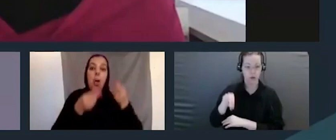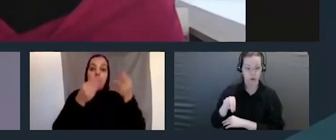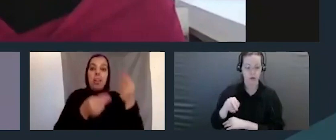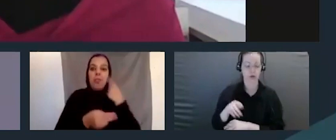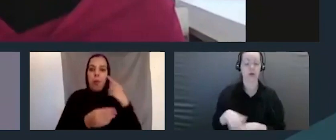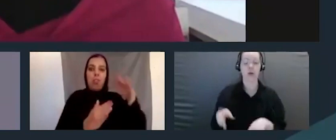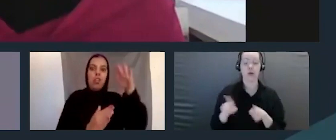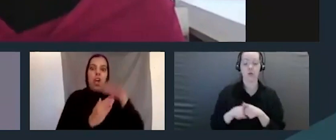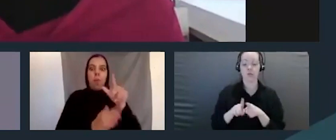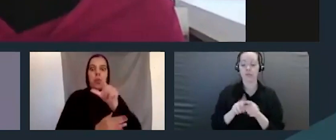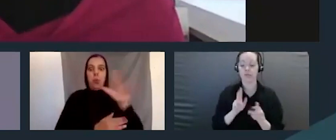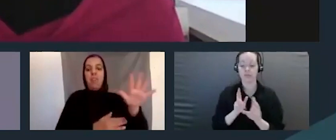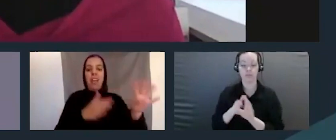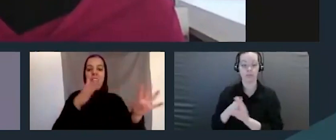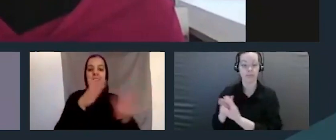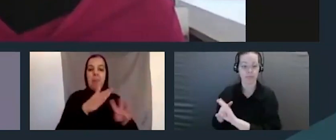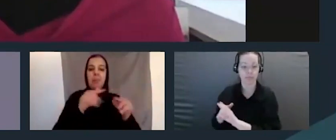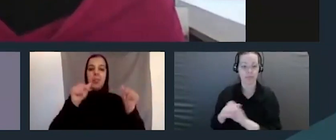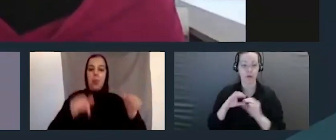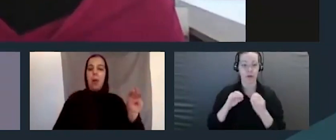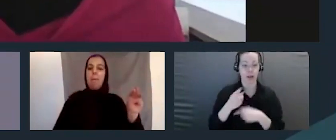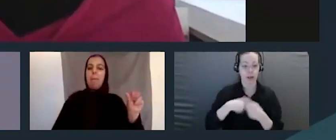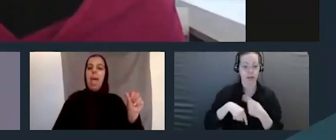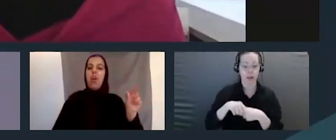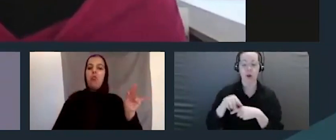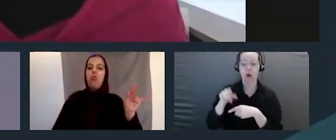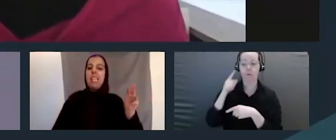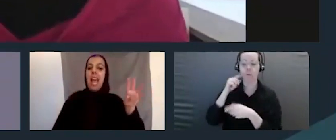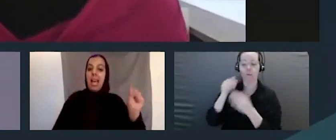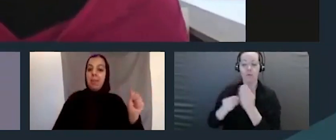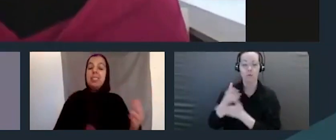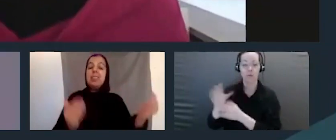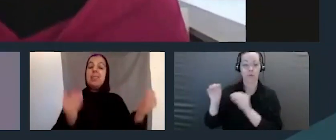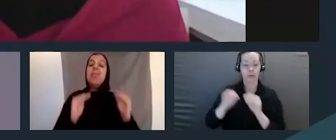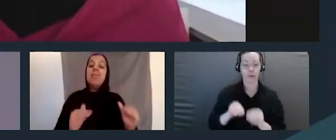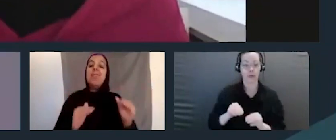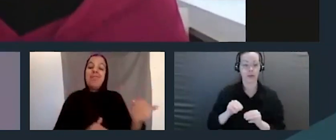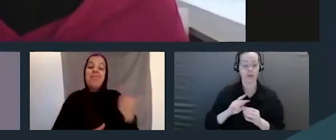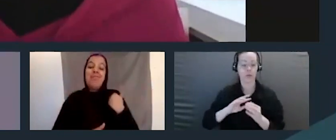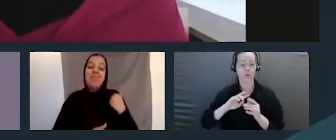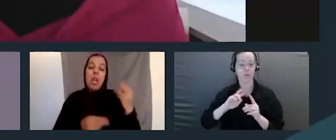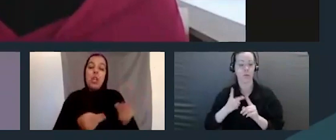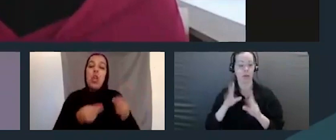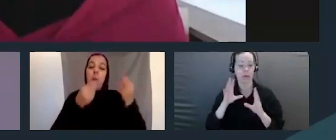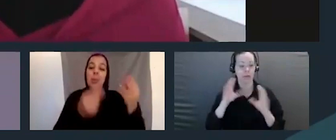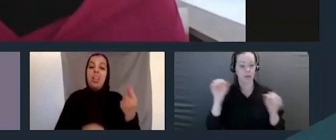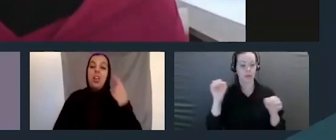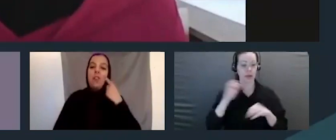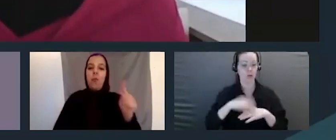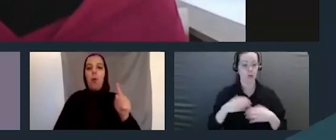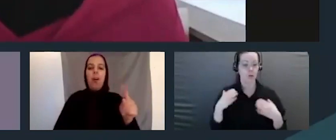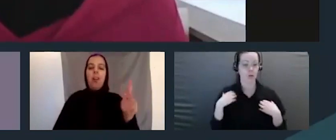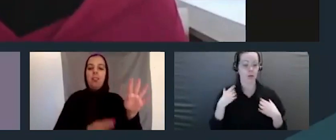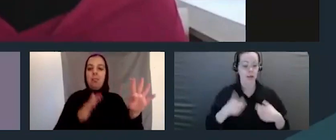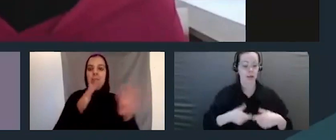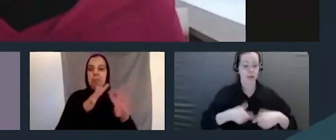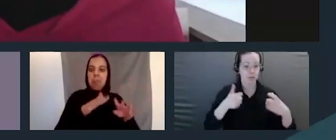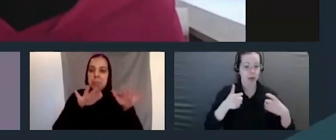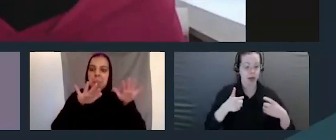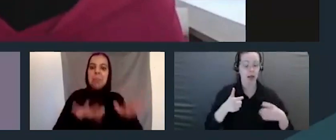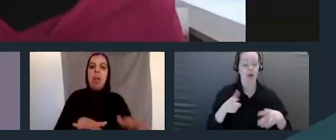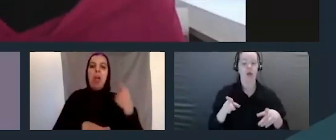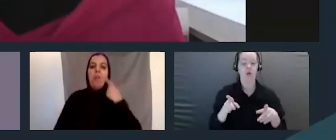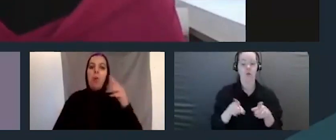nommée parmi les personnes de moins de 40 ans, les meilleures personnes de moins de 40 ans dans le Grand